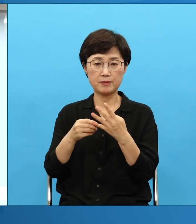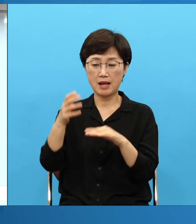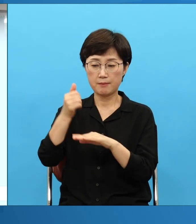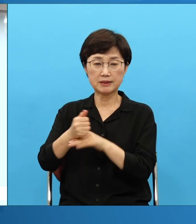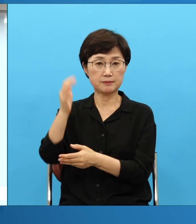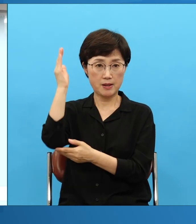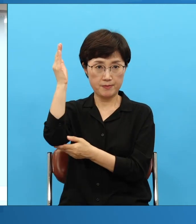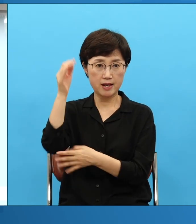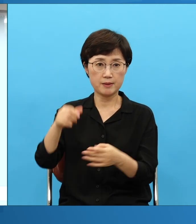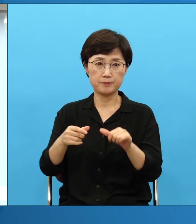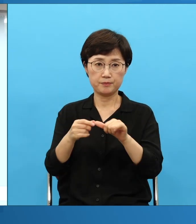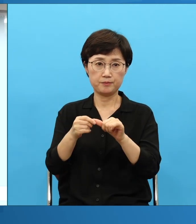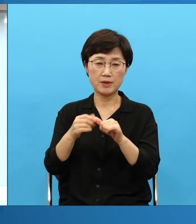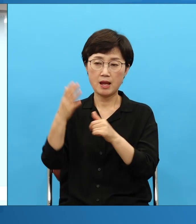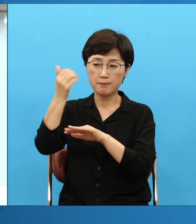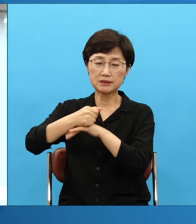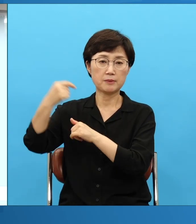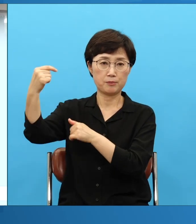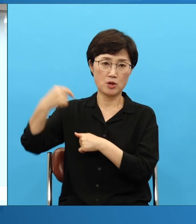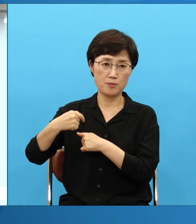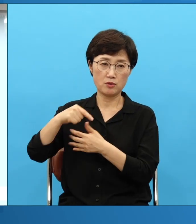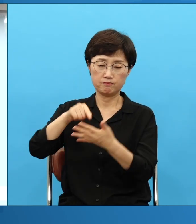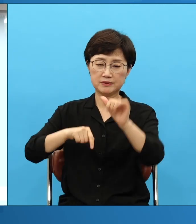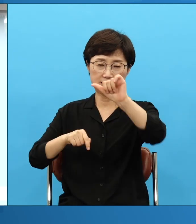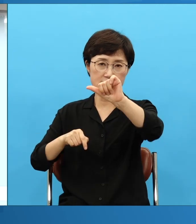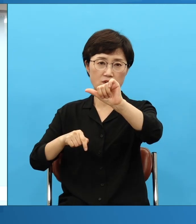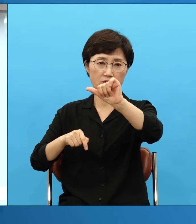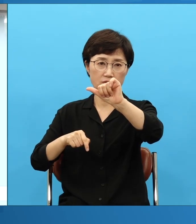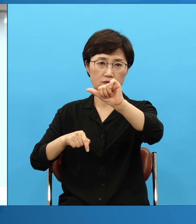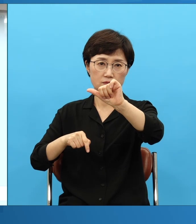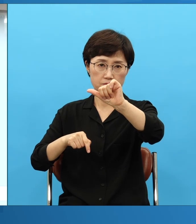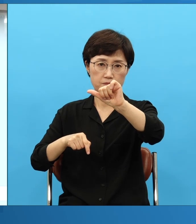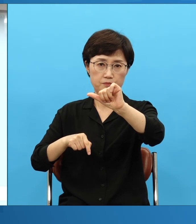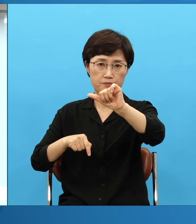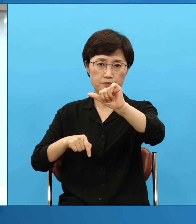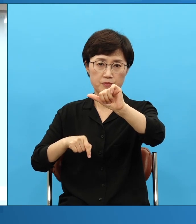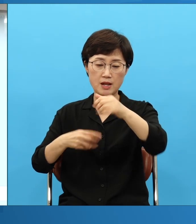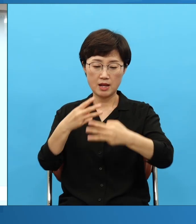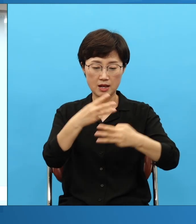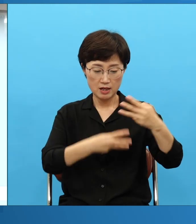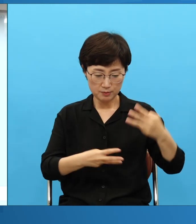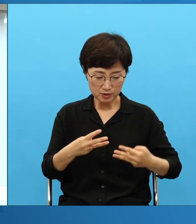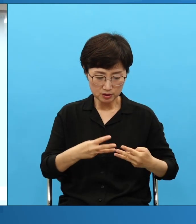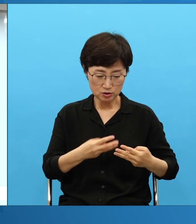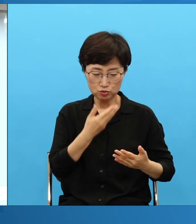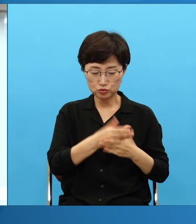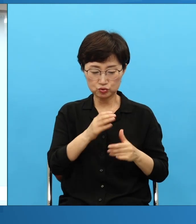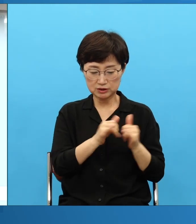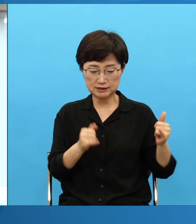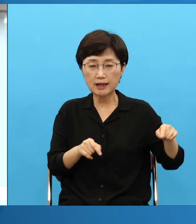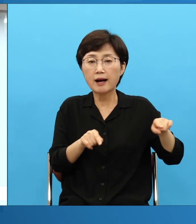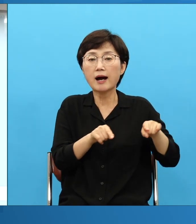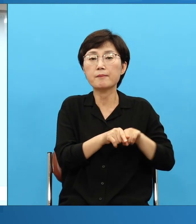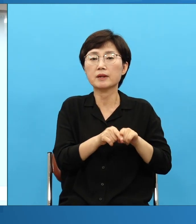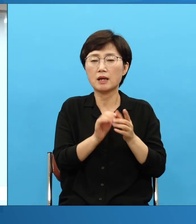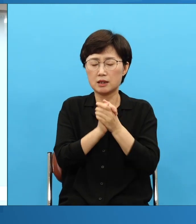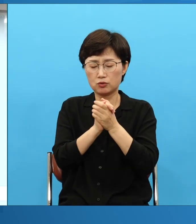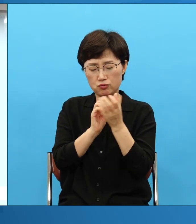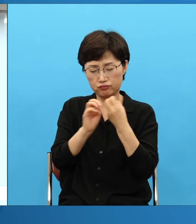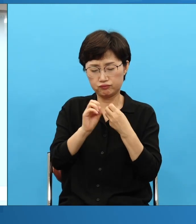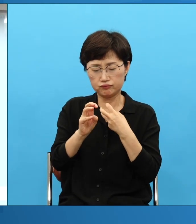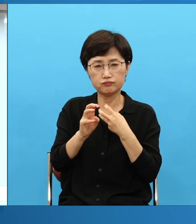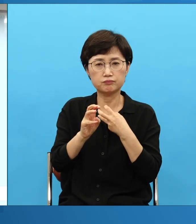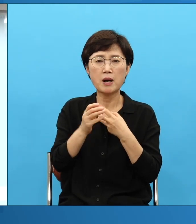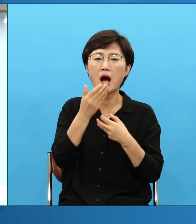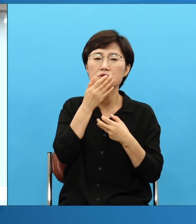강단, 마지막 명령 등 이 5가지를 가지고 모든 랩넌트와 중직자가 실제 응답받을 수 있는